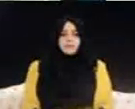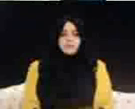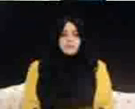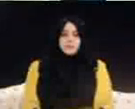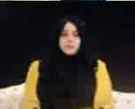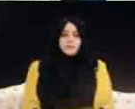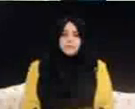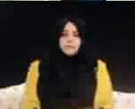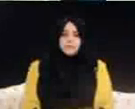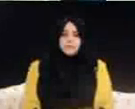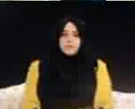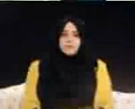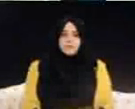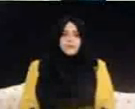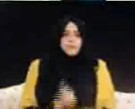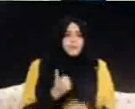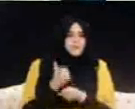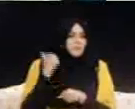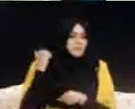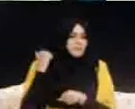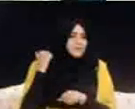سمعت العم